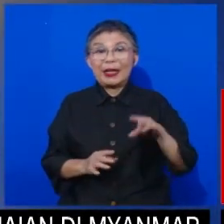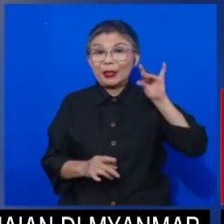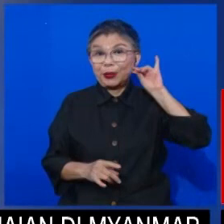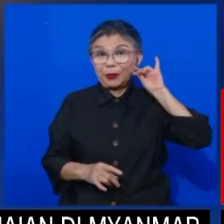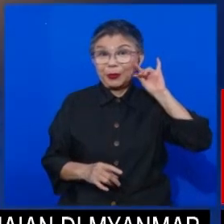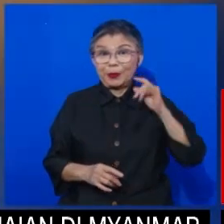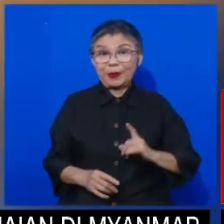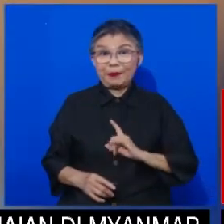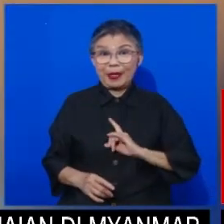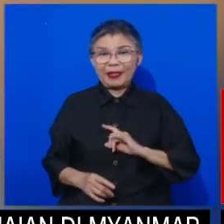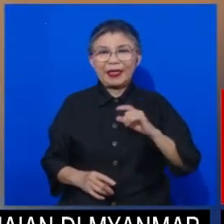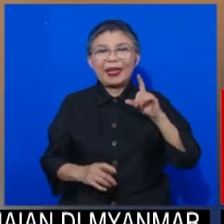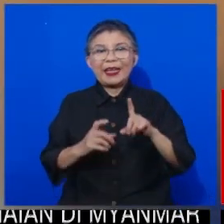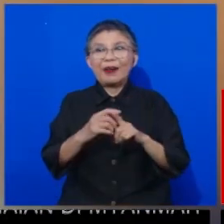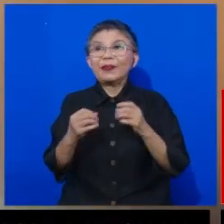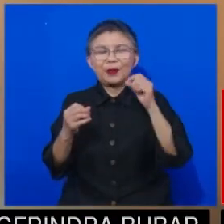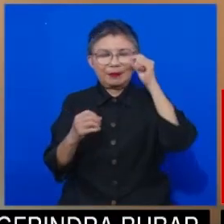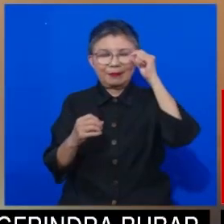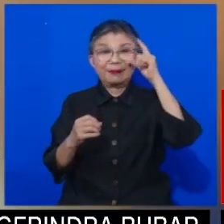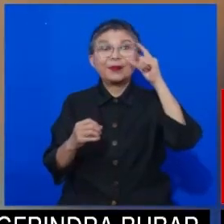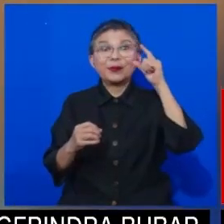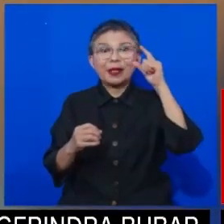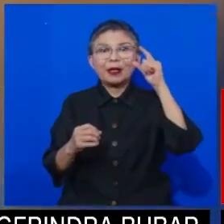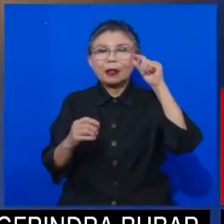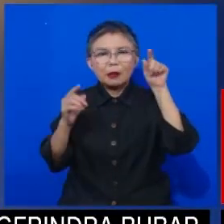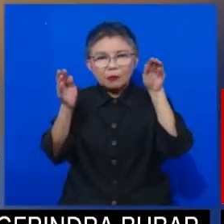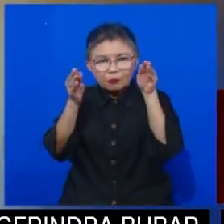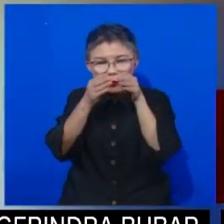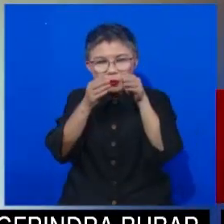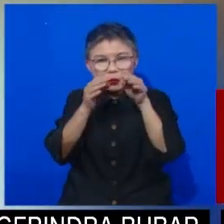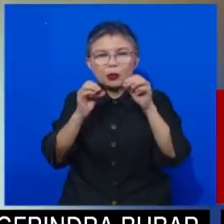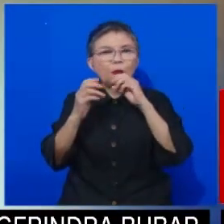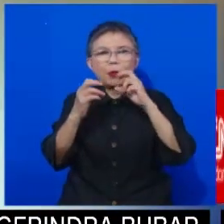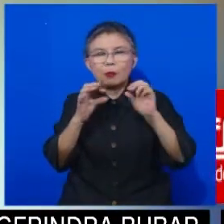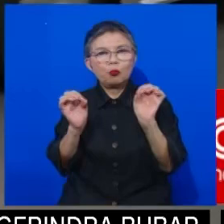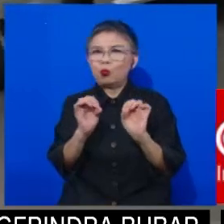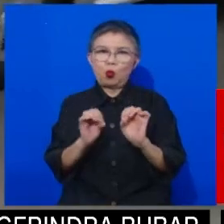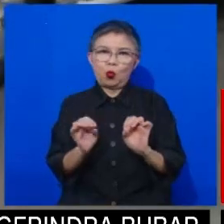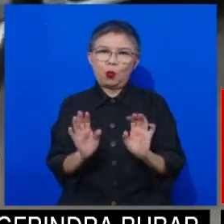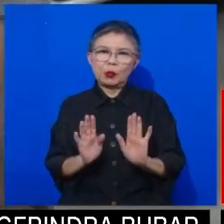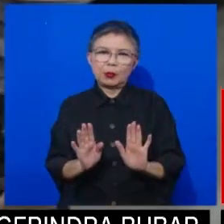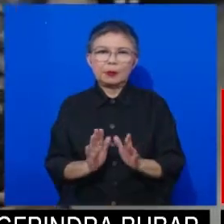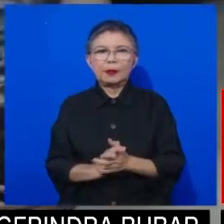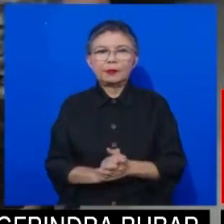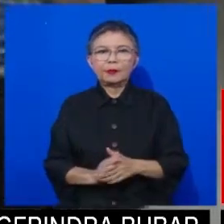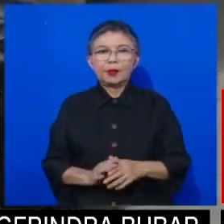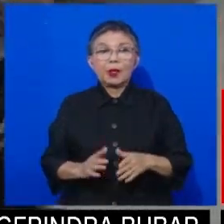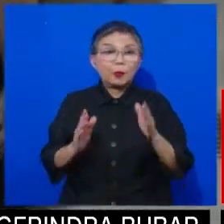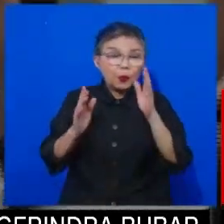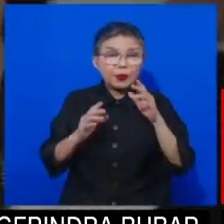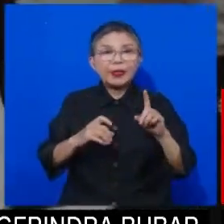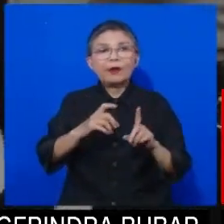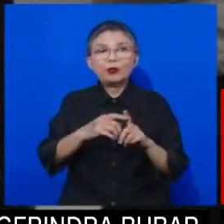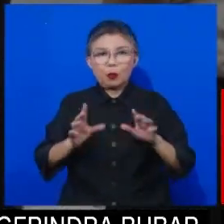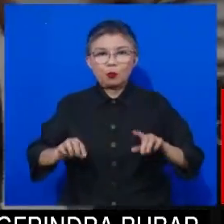Instagram pribadinya, David terlihat telah membuka mata walaupun belum bisa berinteraksi banyak. Kondisi David yang mulai membaik